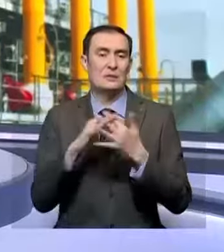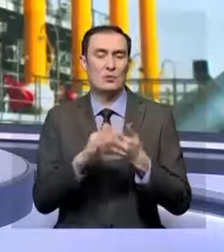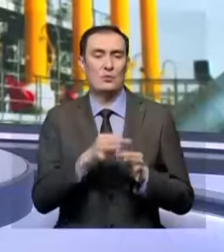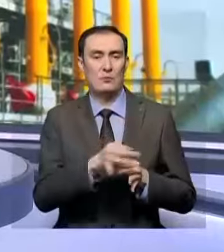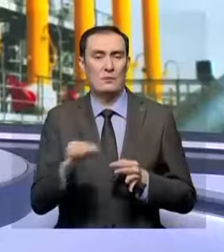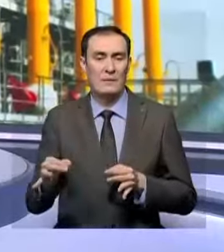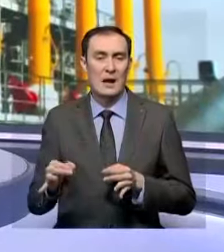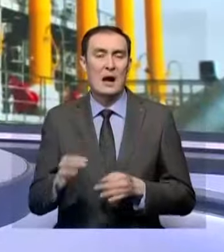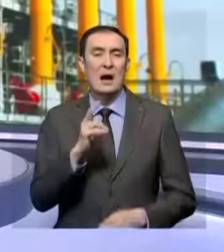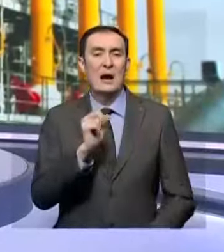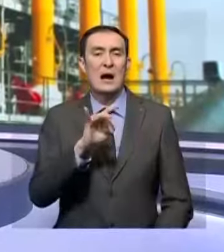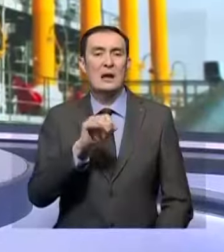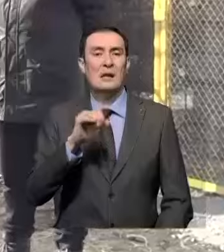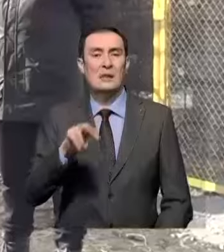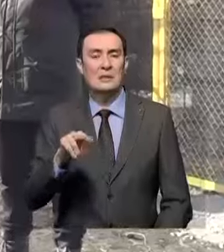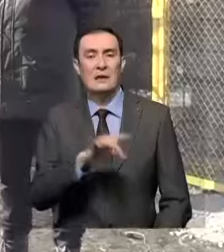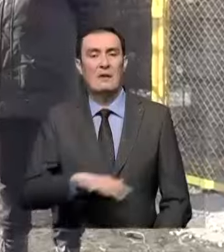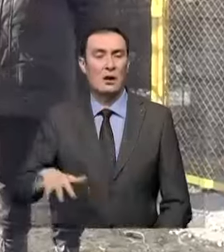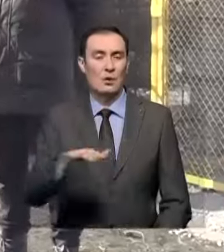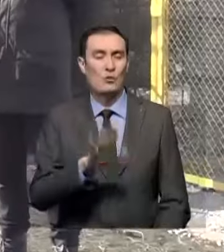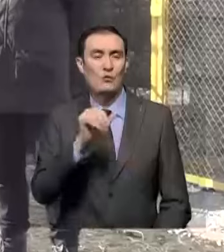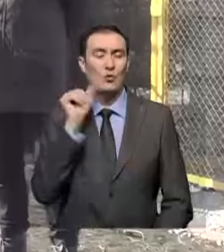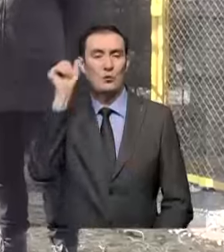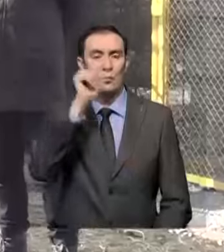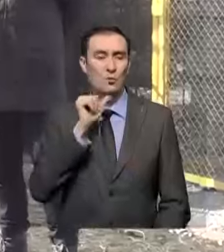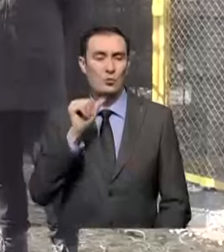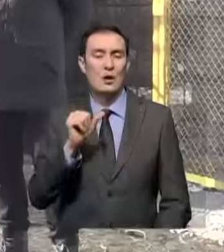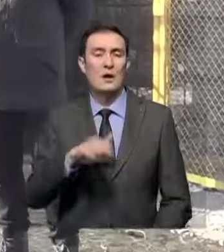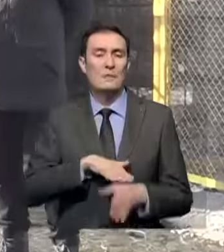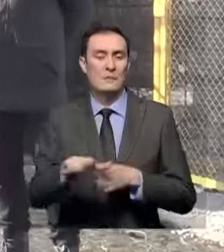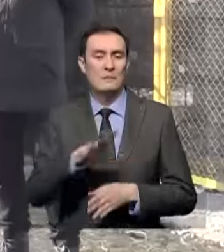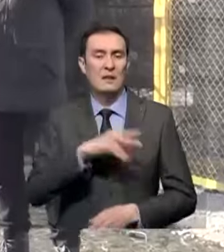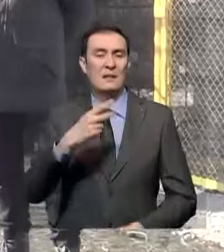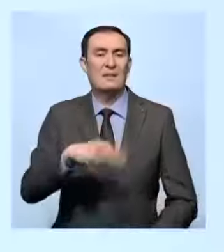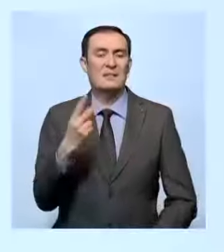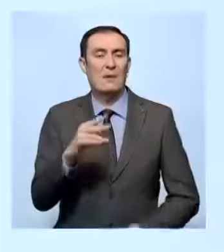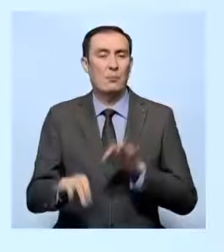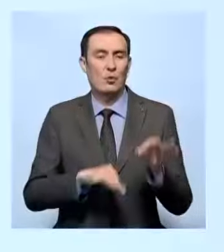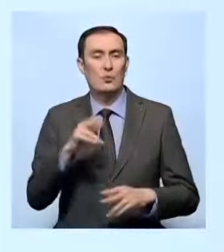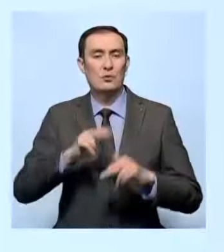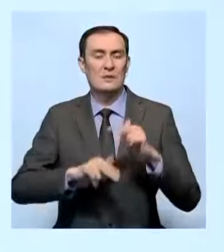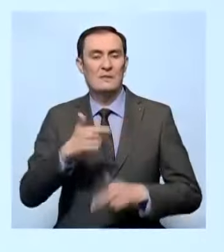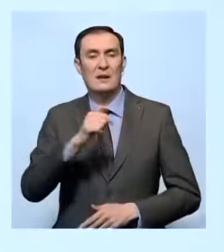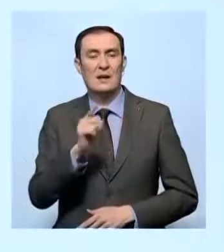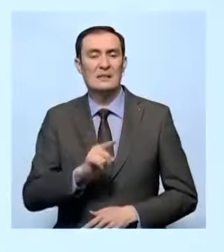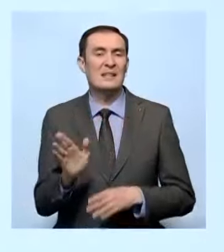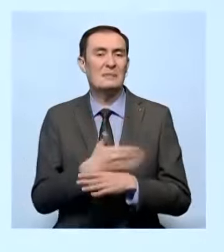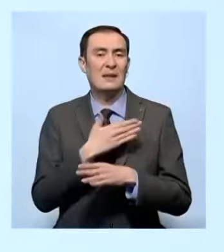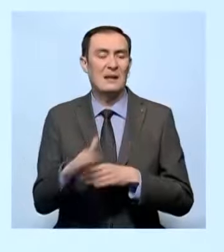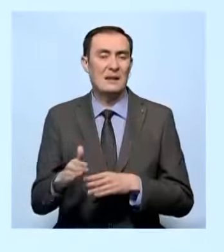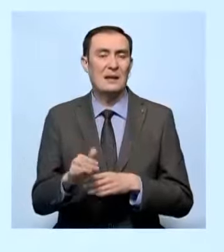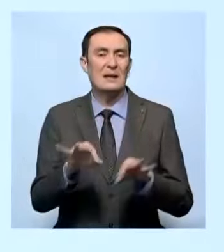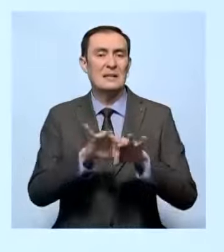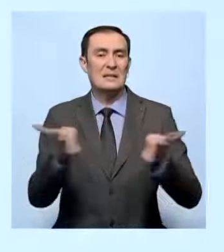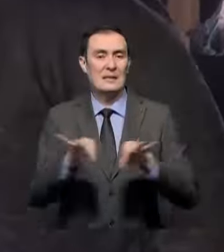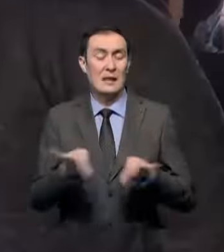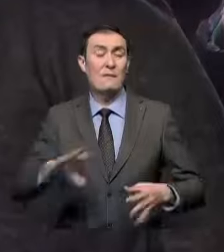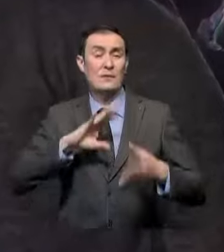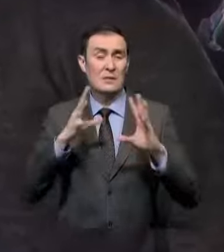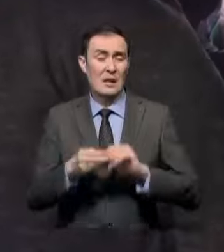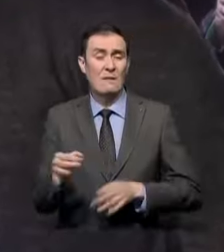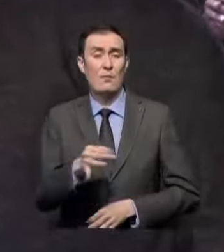пунктов Каратальского района. В прошлом году в регионе реализовано 22 проекта по строительству газораспределительных сетей. В целом